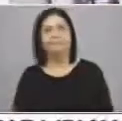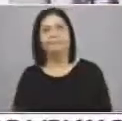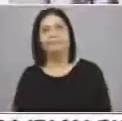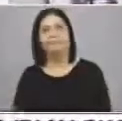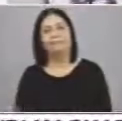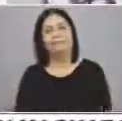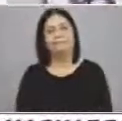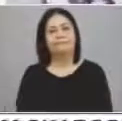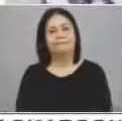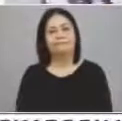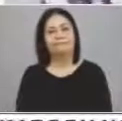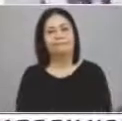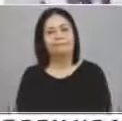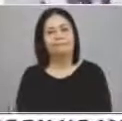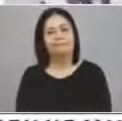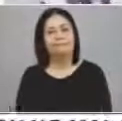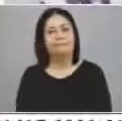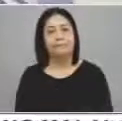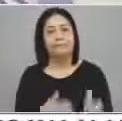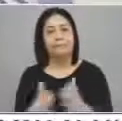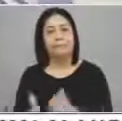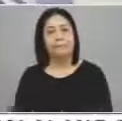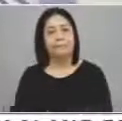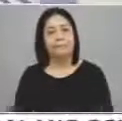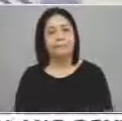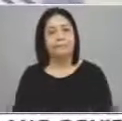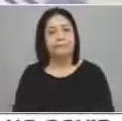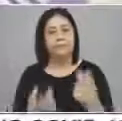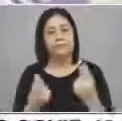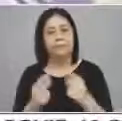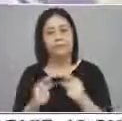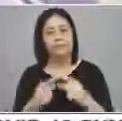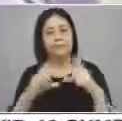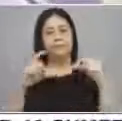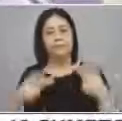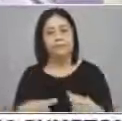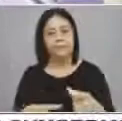ang mga tao kahit kalahati sa kanilang populasyon ay nabakunahan na.